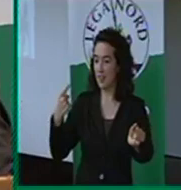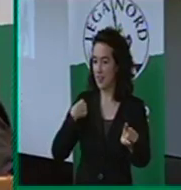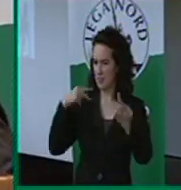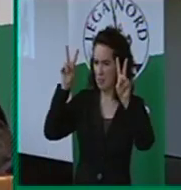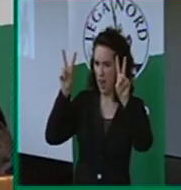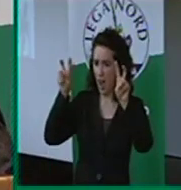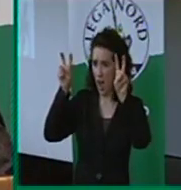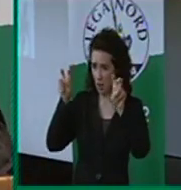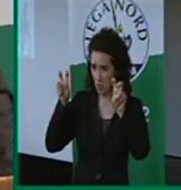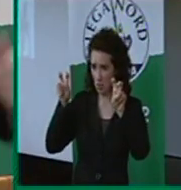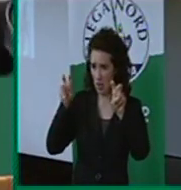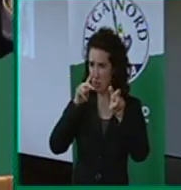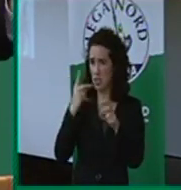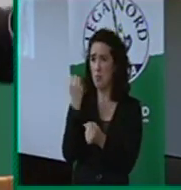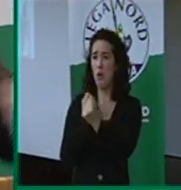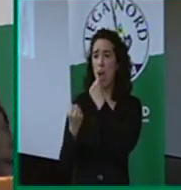Saranno quattro